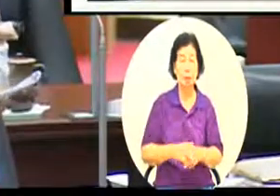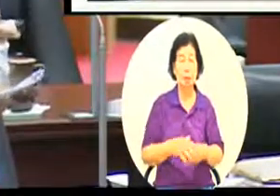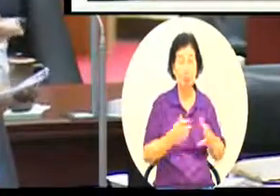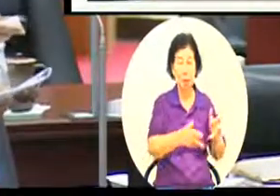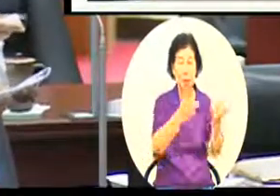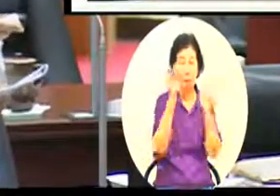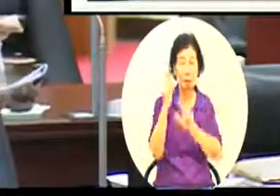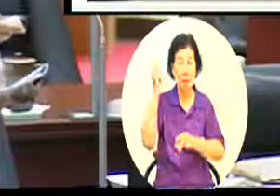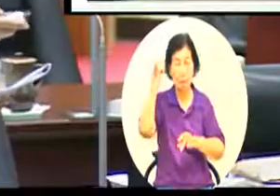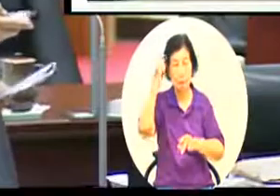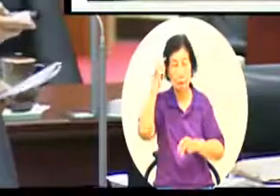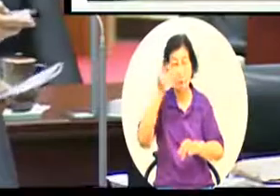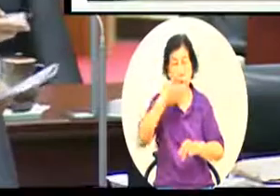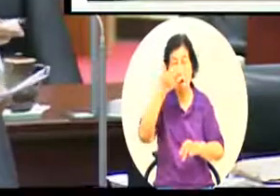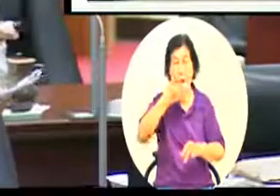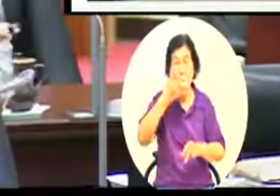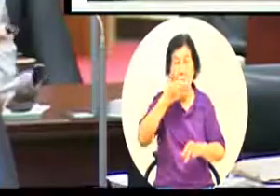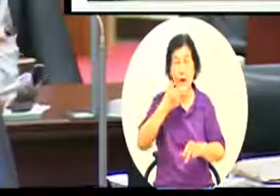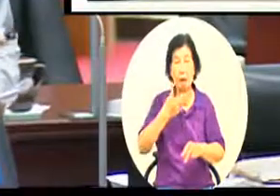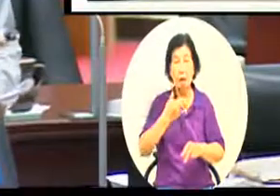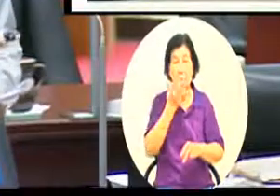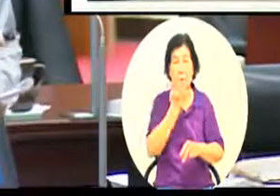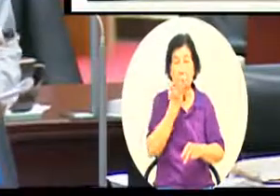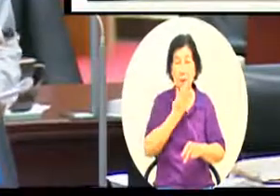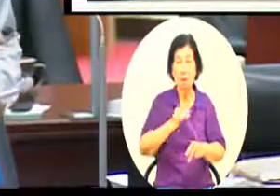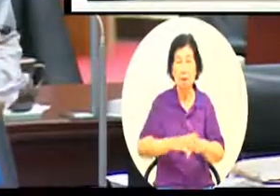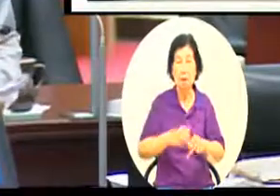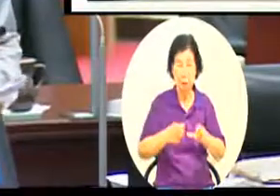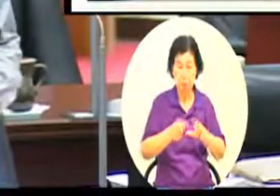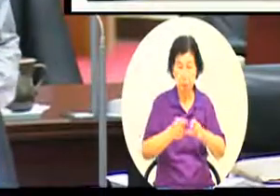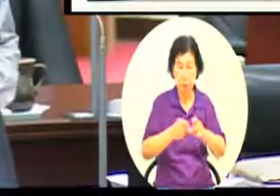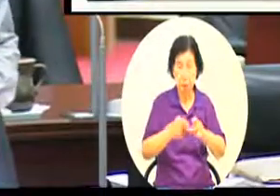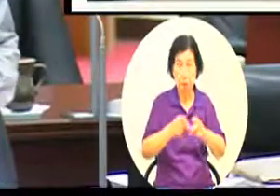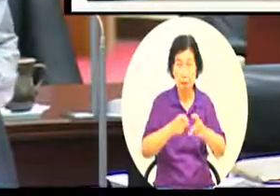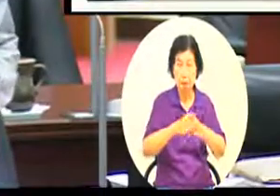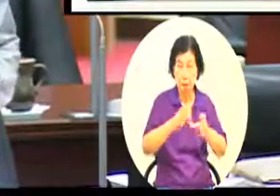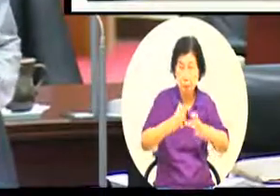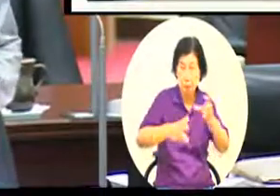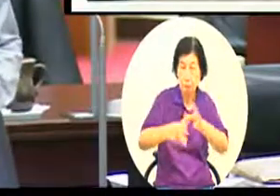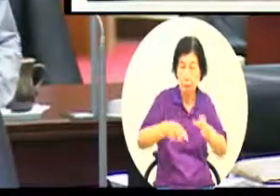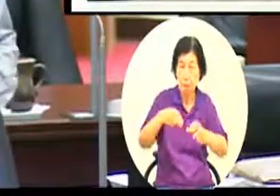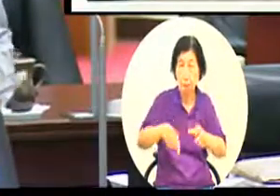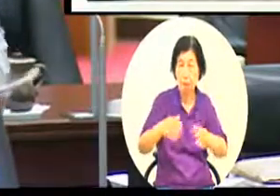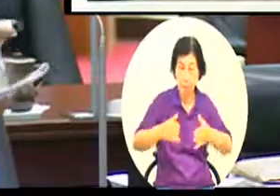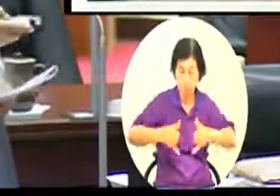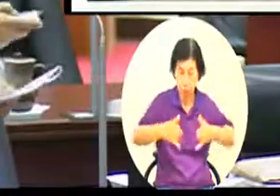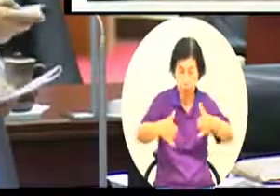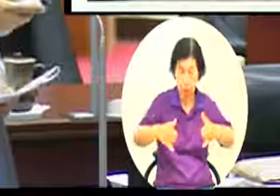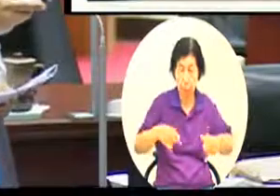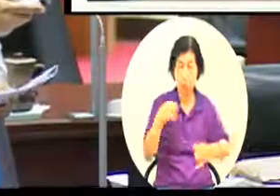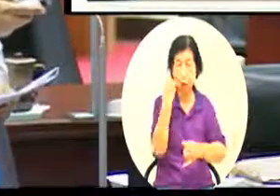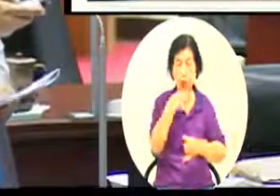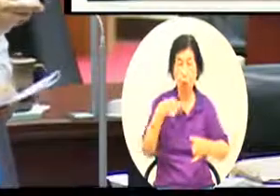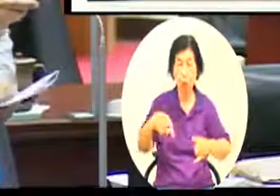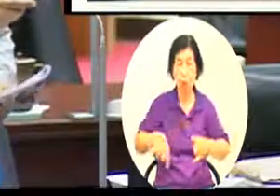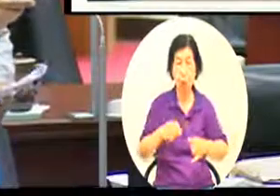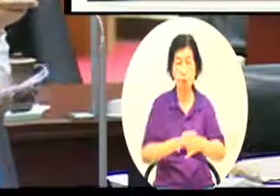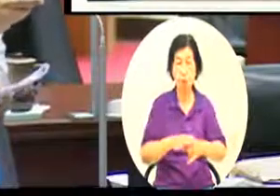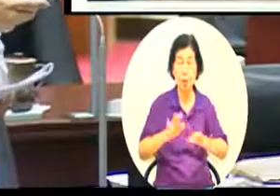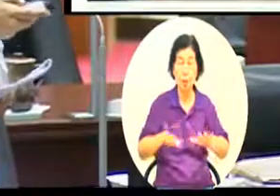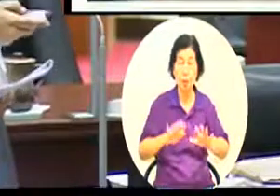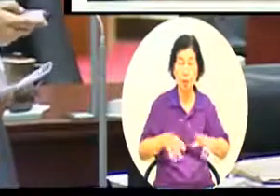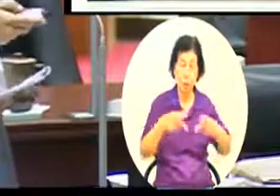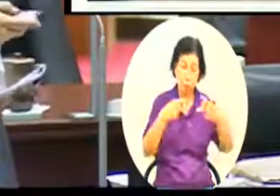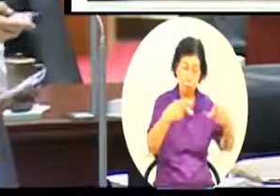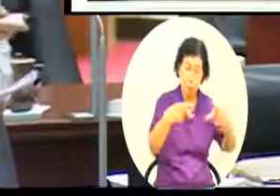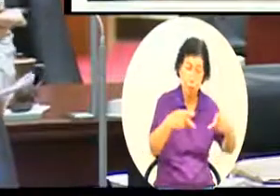路口，本席所看到的哈，是几乎整个一个状况，整个捷运站的沿线几乎都是这种状态。啊，不